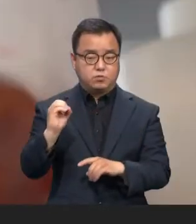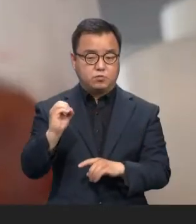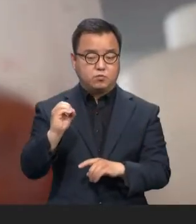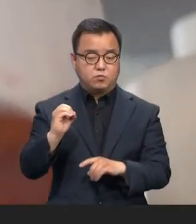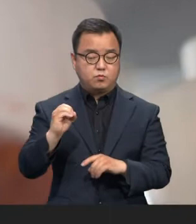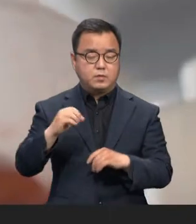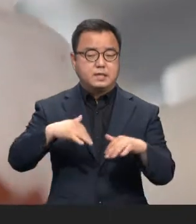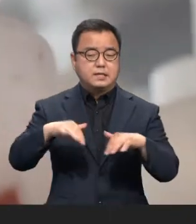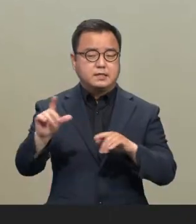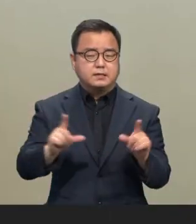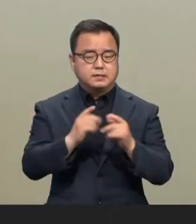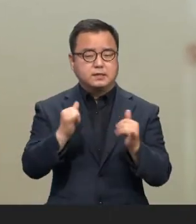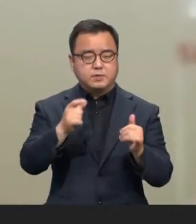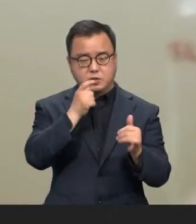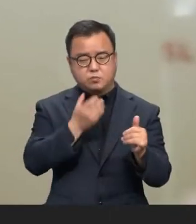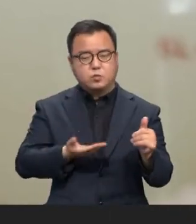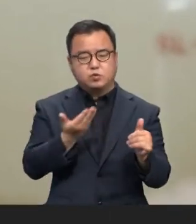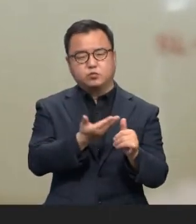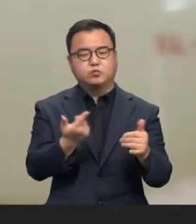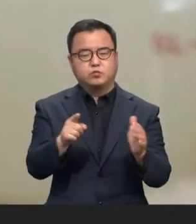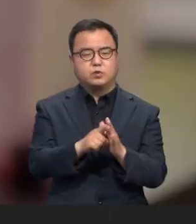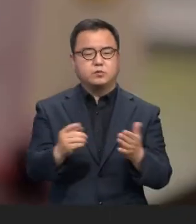음료를 제공하기 위해 창업을 했습니다.